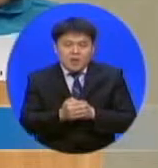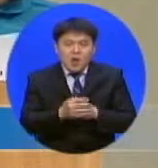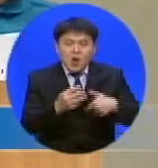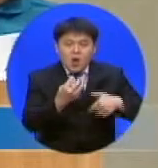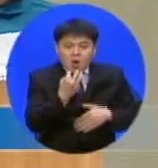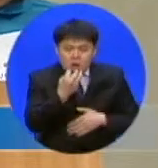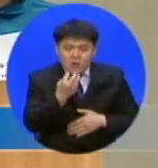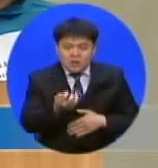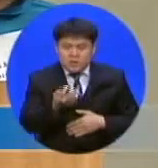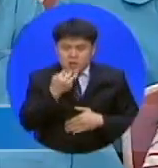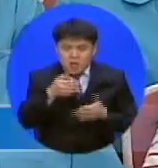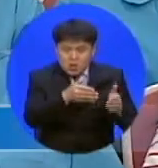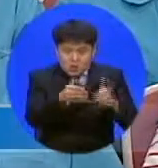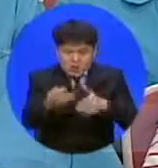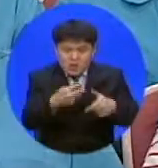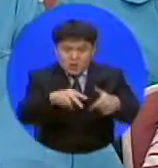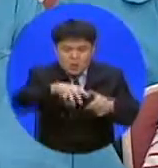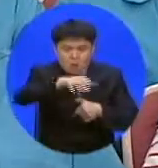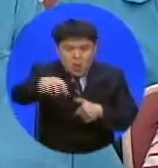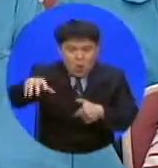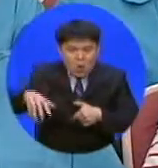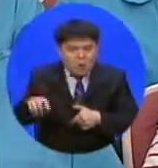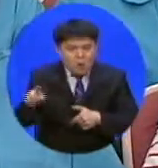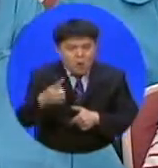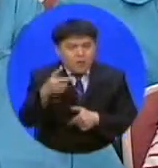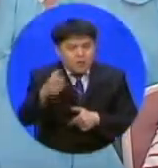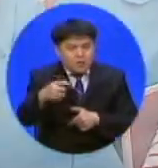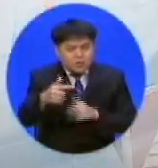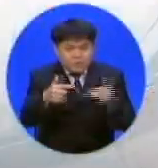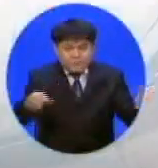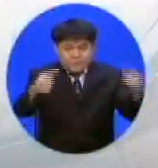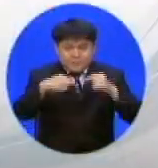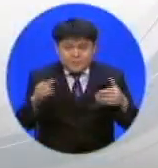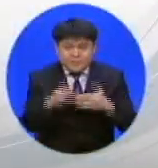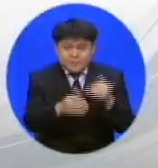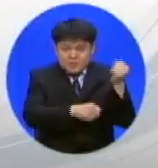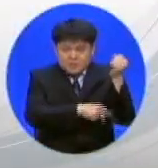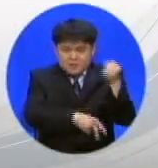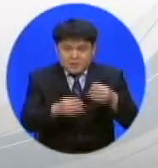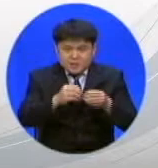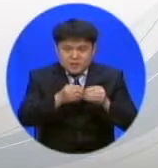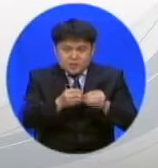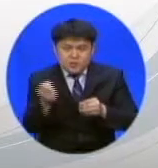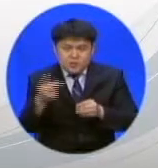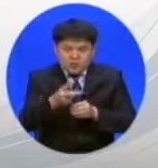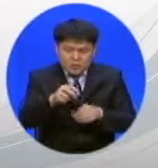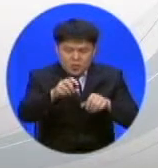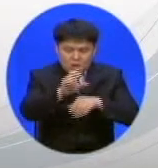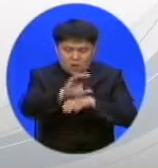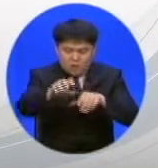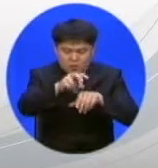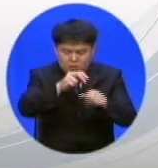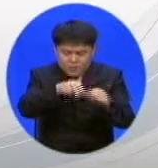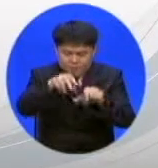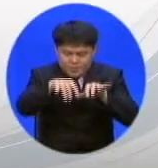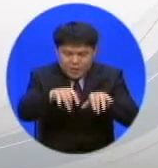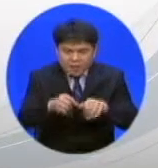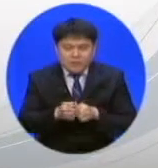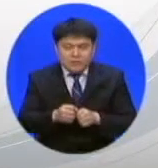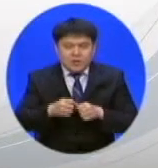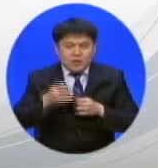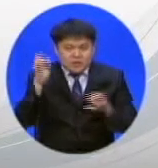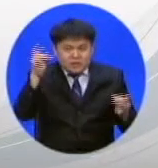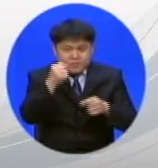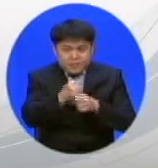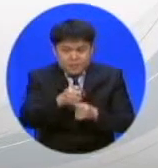경기도에 거주하는 지적장애인 126명이 참가했으며 기본 직종인 기기조립, 데이터 입력, 봉제, 재가제빵과